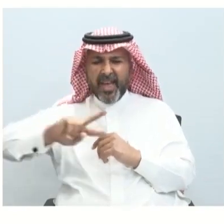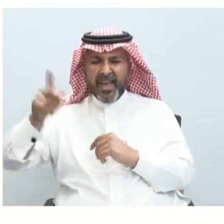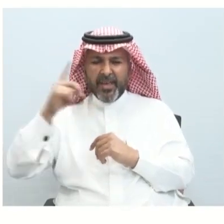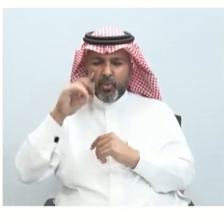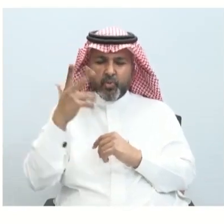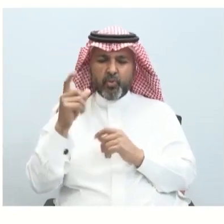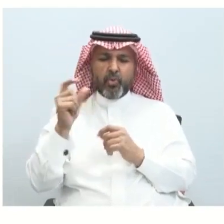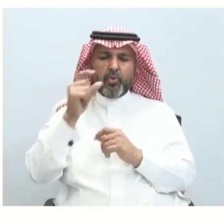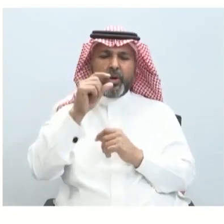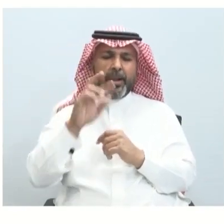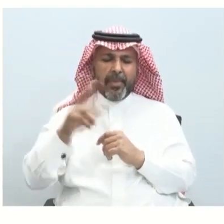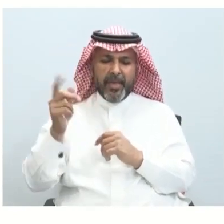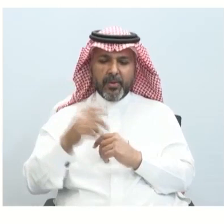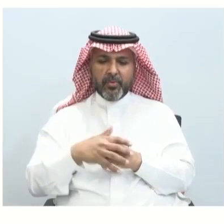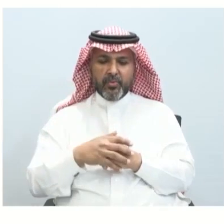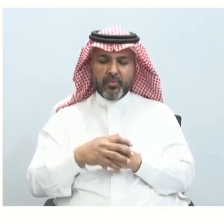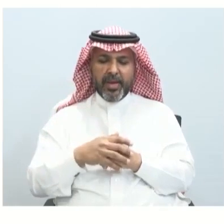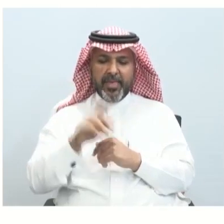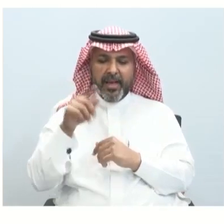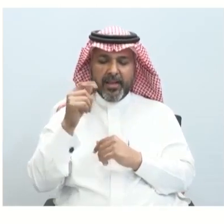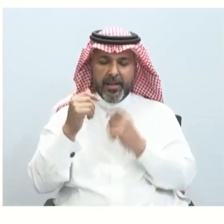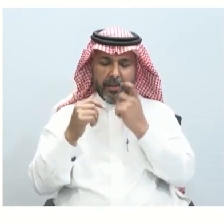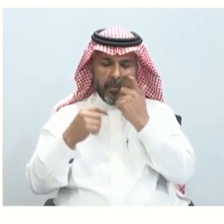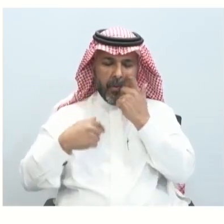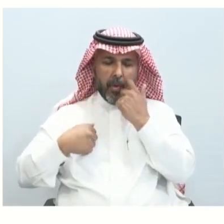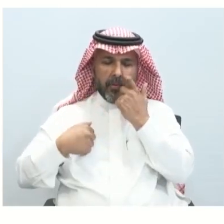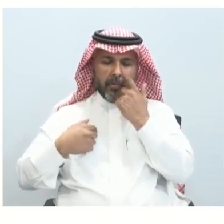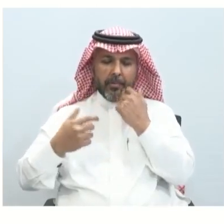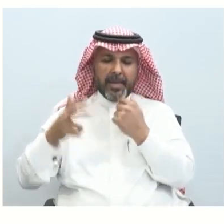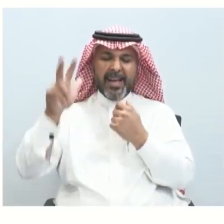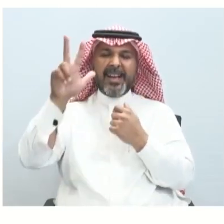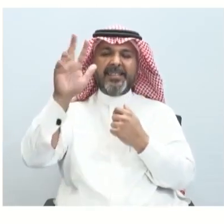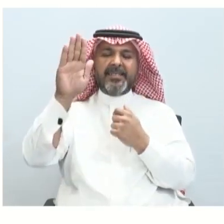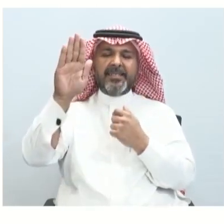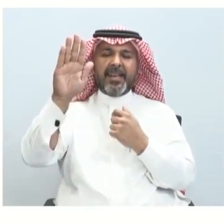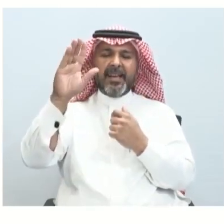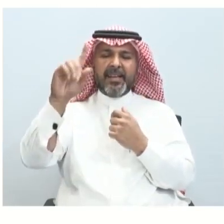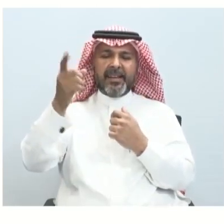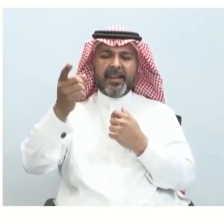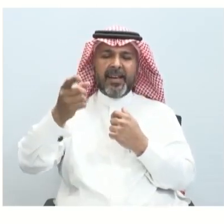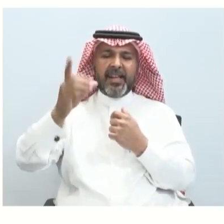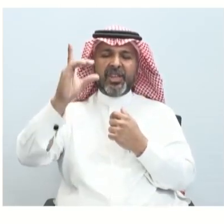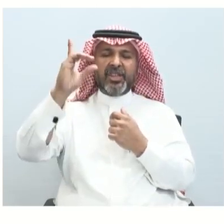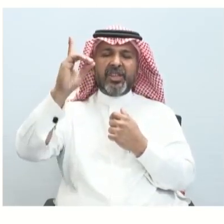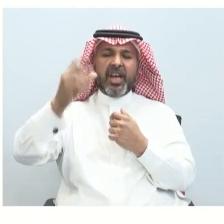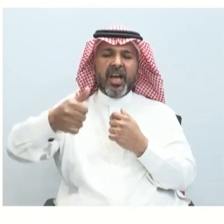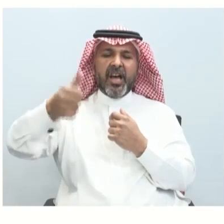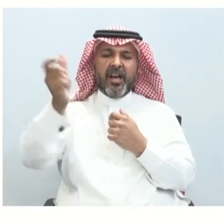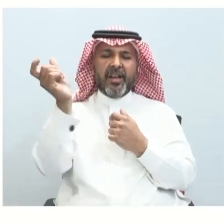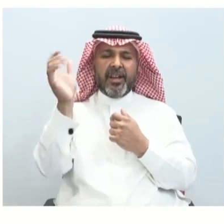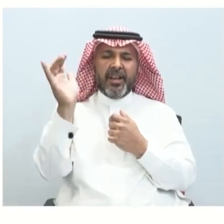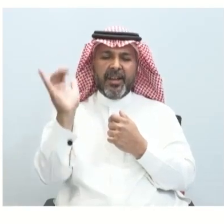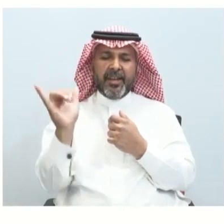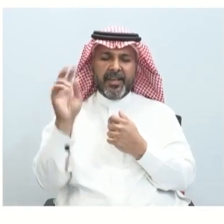بسبب حدوث تغير في جيناته والصحيح ان هذا التعبير يعبر عن الخلايا السرطانيه في سؤال 29 السرطان خليه